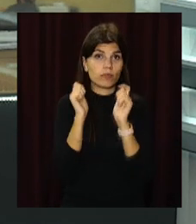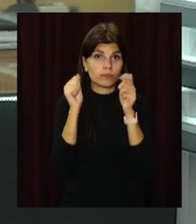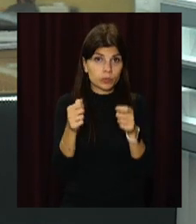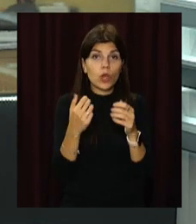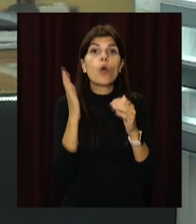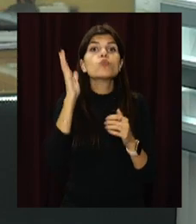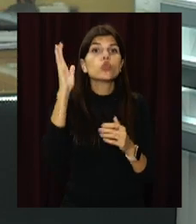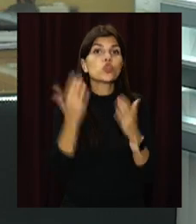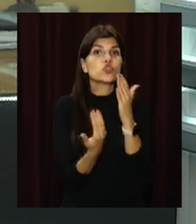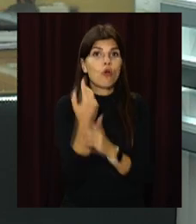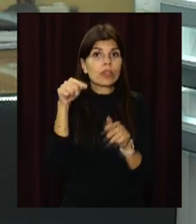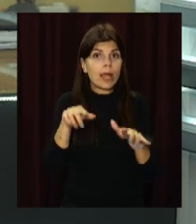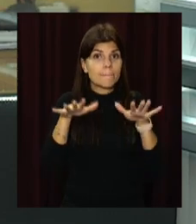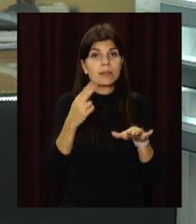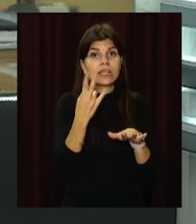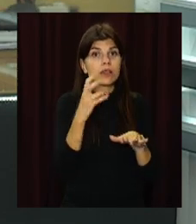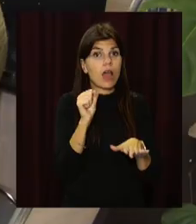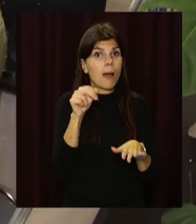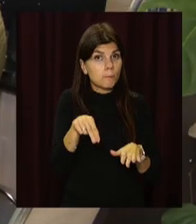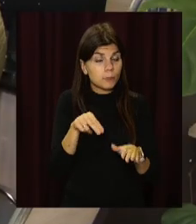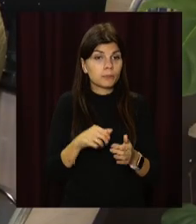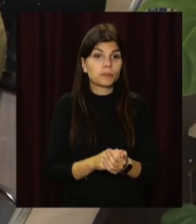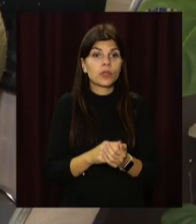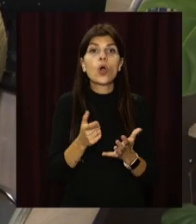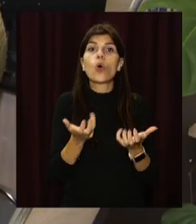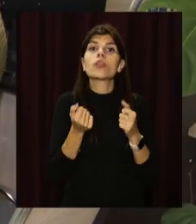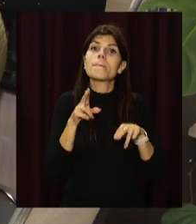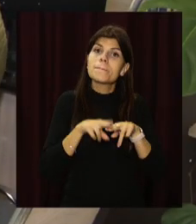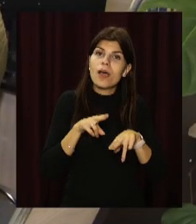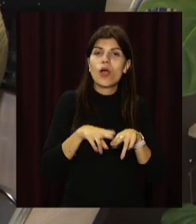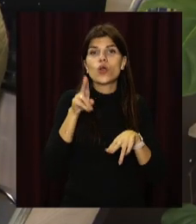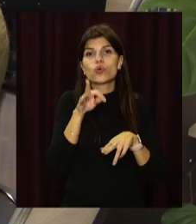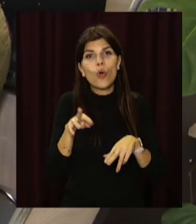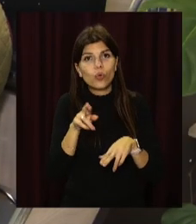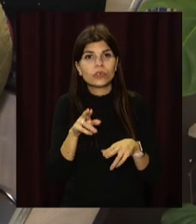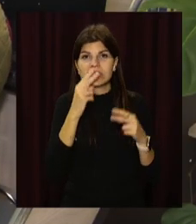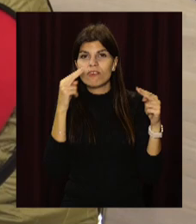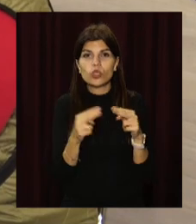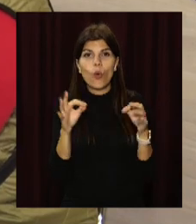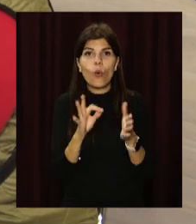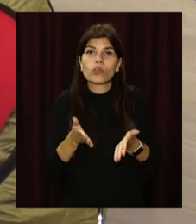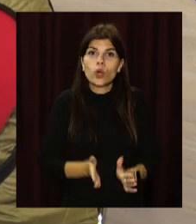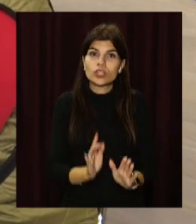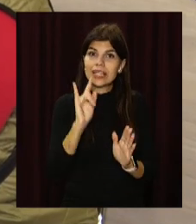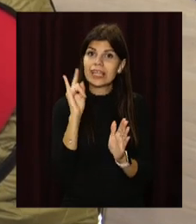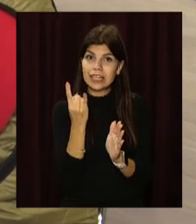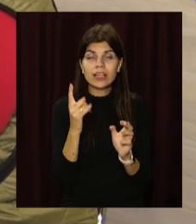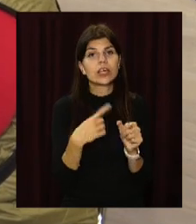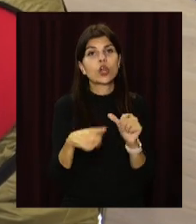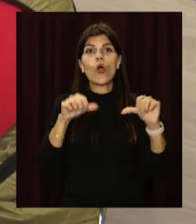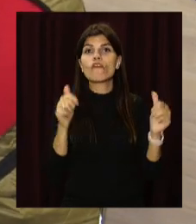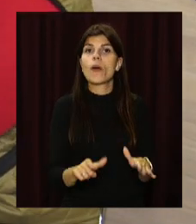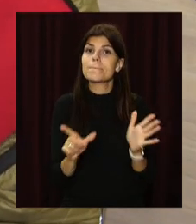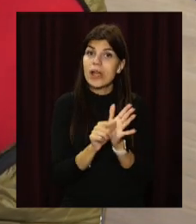Бачила майбутні ЦНАПи наша знімальна група. Отримати паспорт, ідентифікаційний код, свідоцтво про народження дитини чи